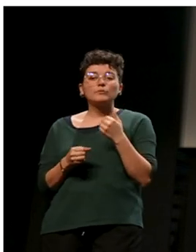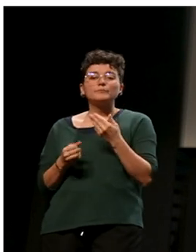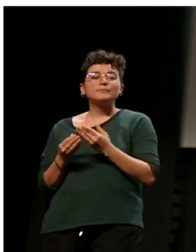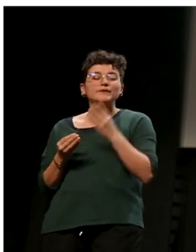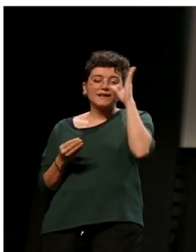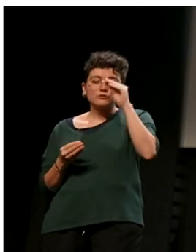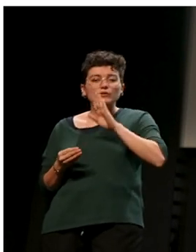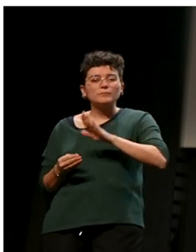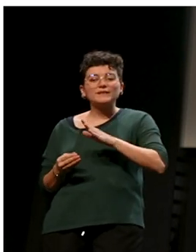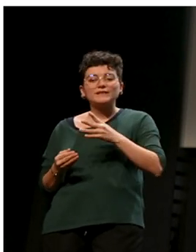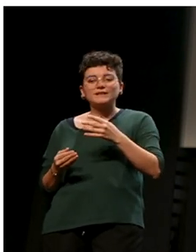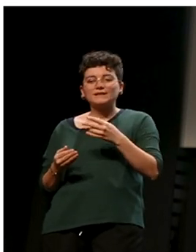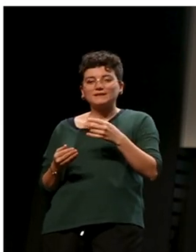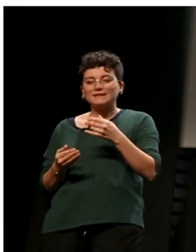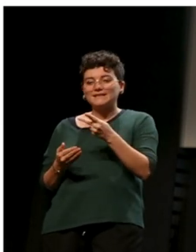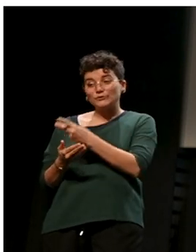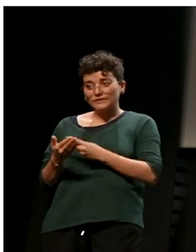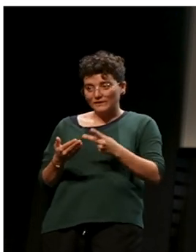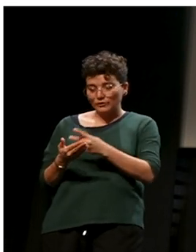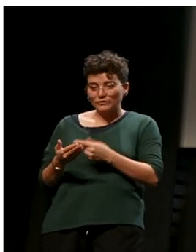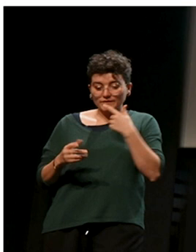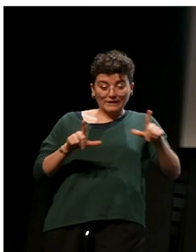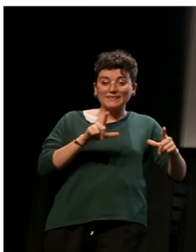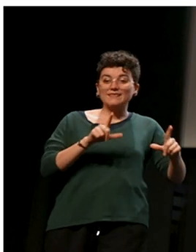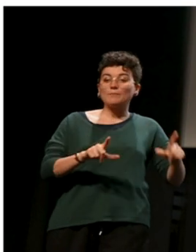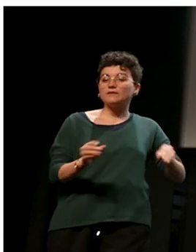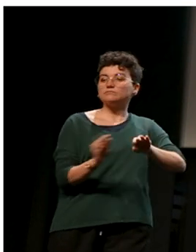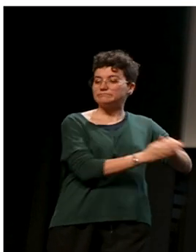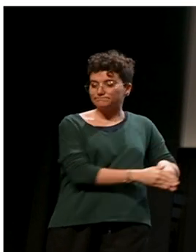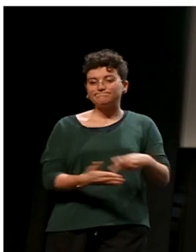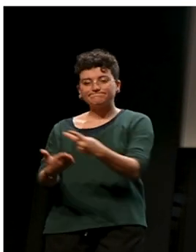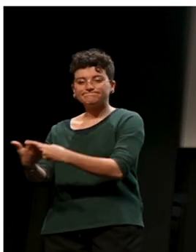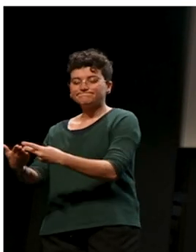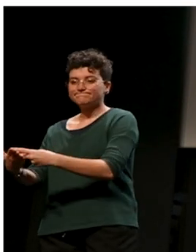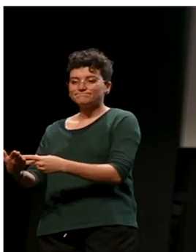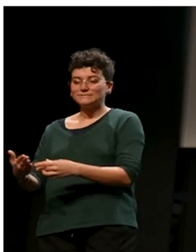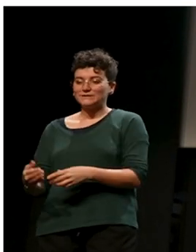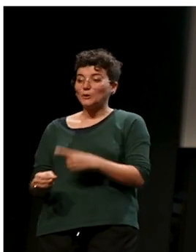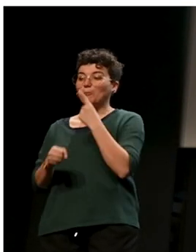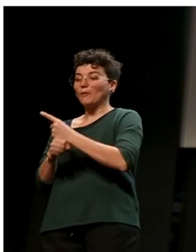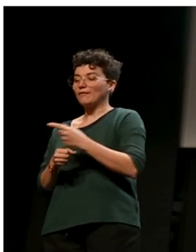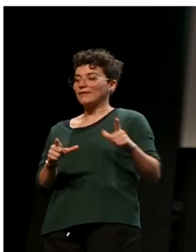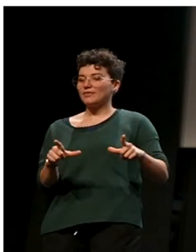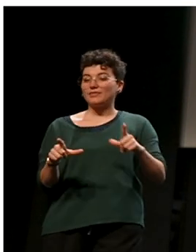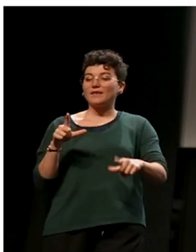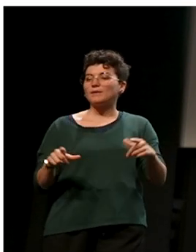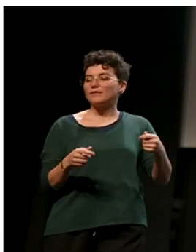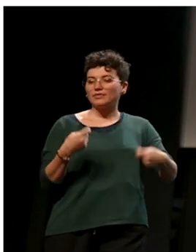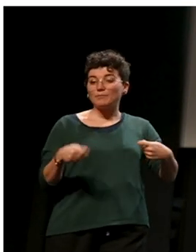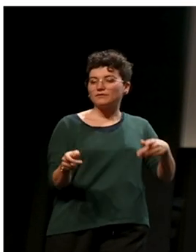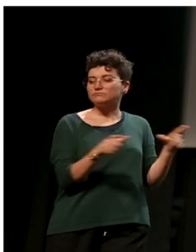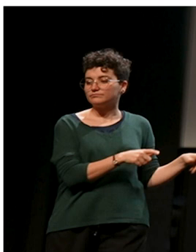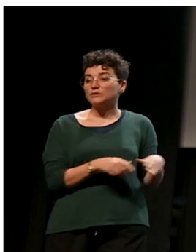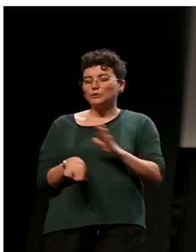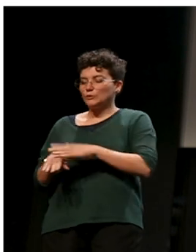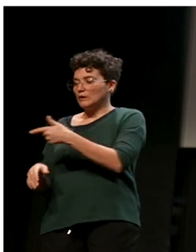vrais illustrateurs, interdits de toucher la tablette. Ben, en fait, ça a été impossible. Au bout de deux jours, ils ont repris leur tablette et nous, ça nous a amusés parce qu'ils ont dit, tu vois, ça leur brûlait les mains, mais ce